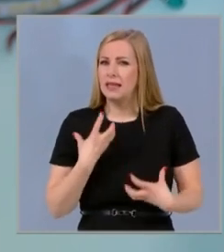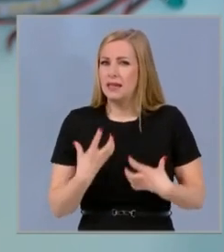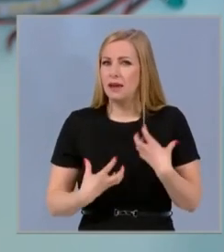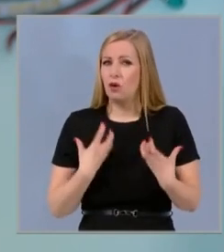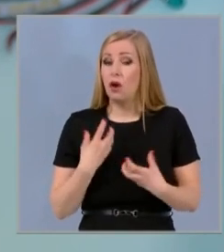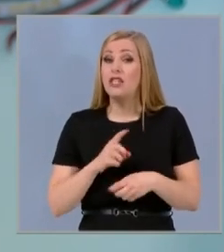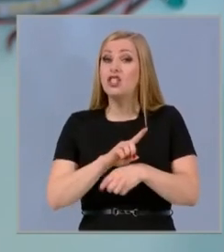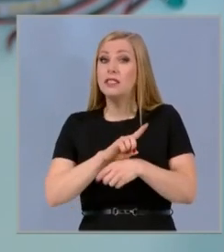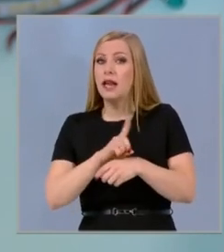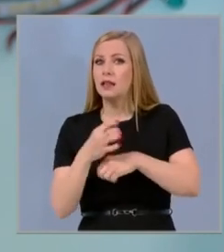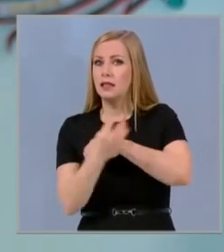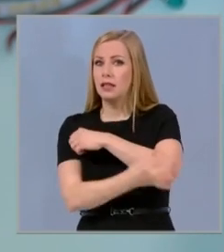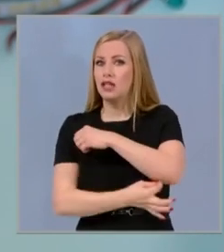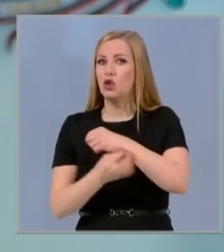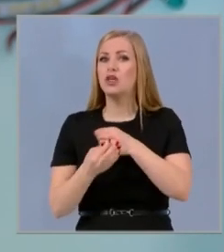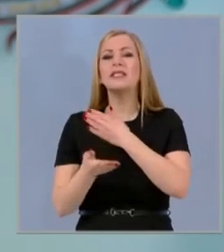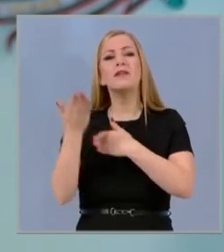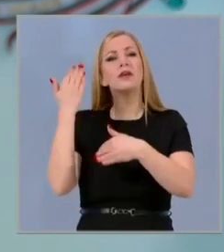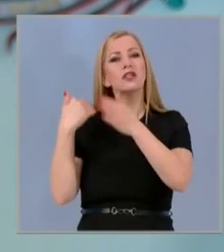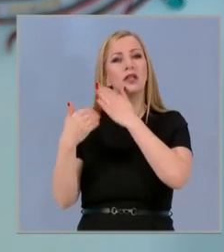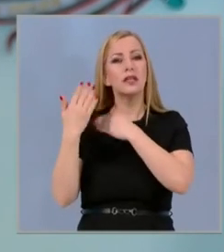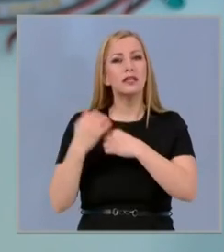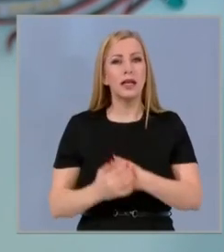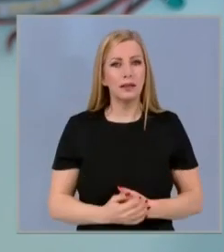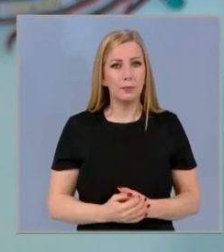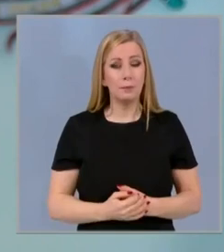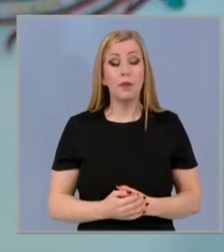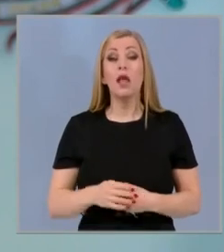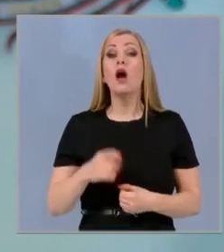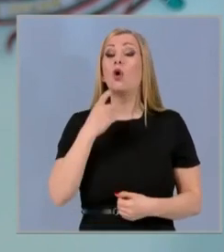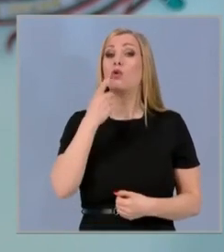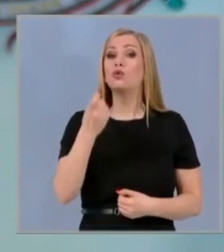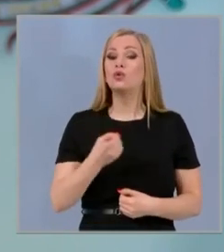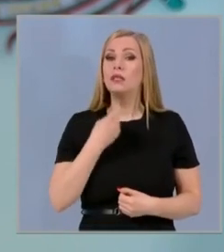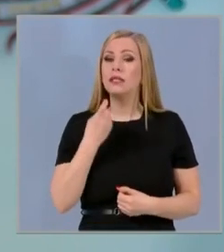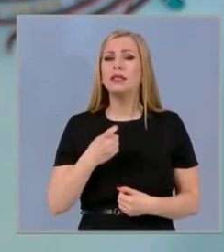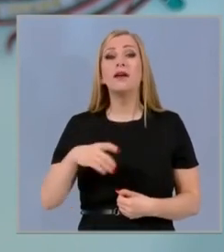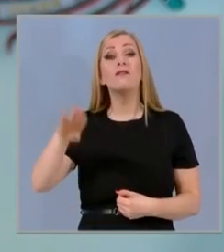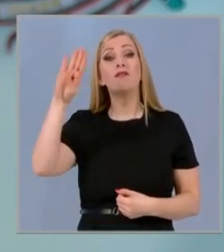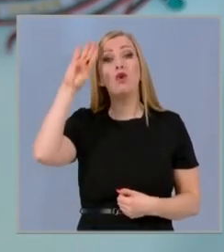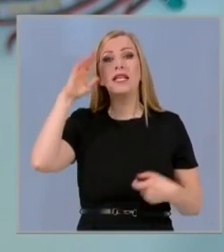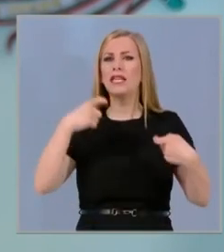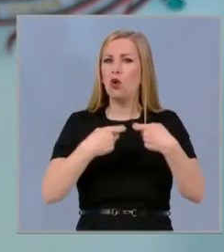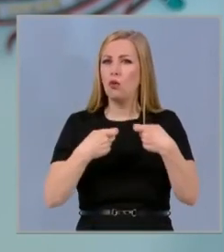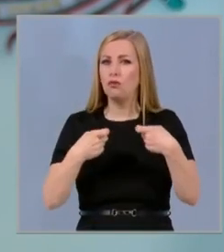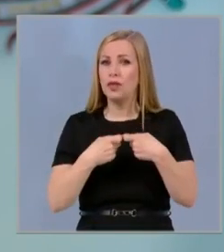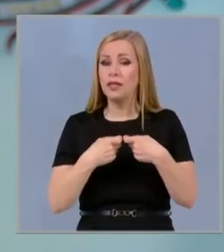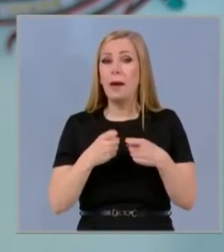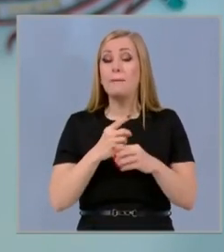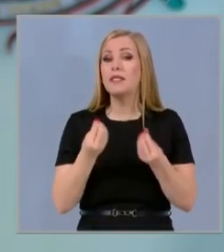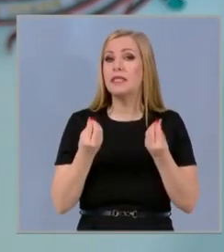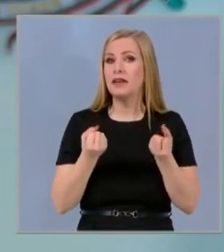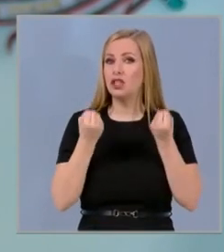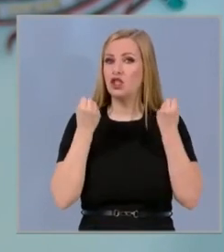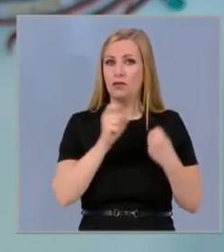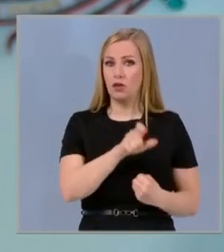че стрелките на историята се връщат назад. Година на ужесточаващи се военни конфликти, обезценяване на човешкия